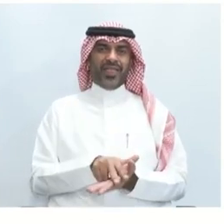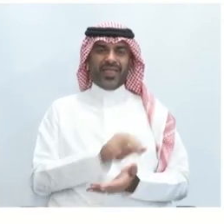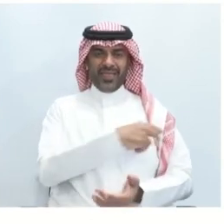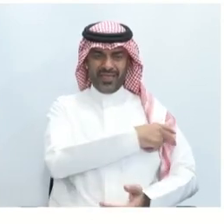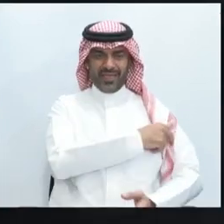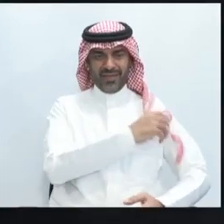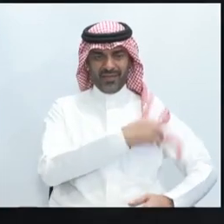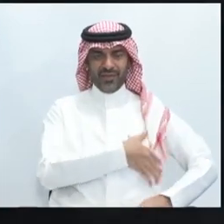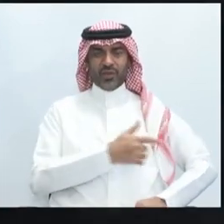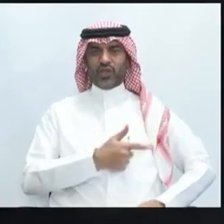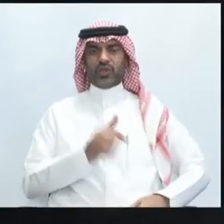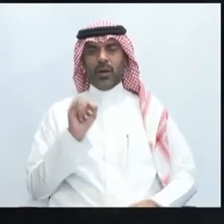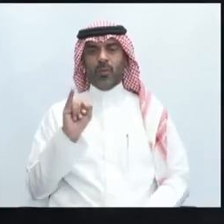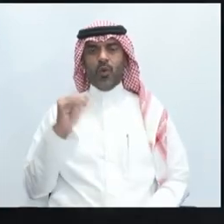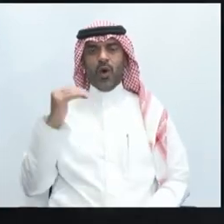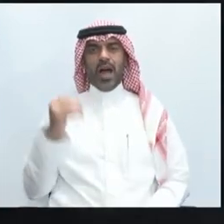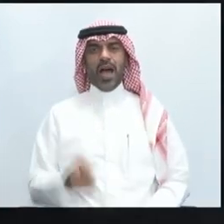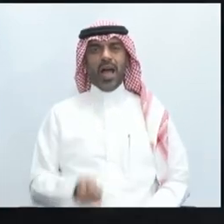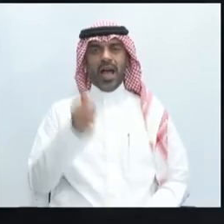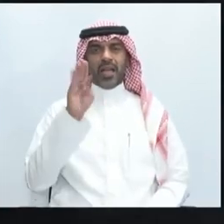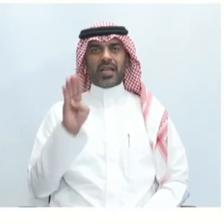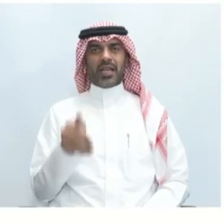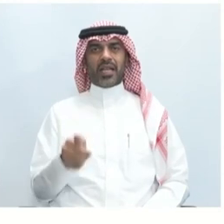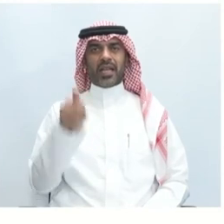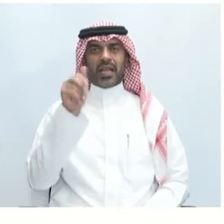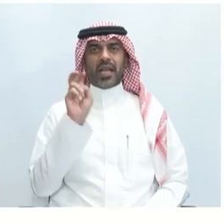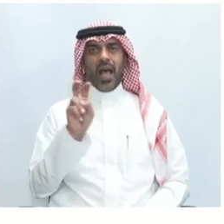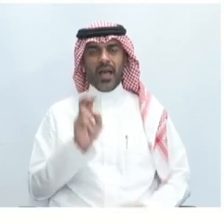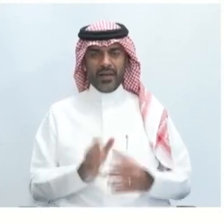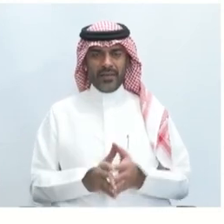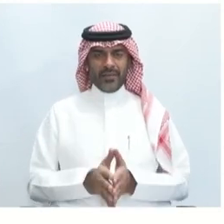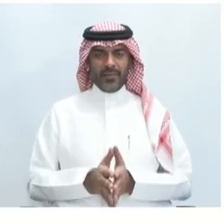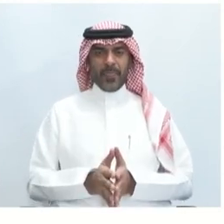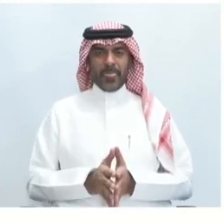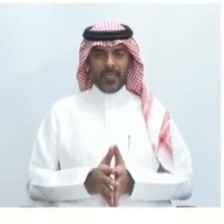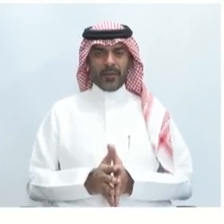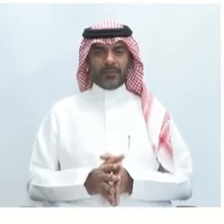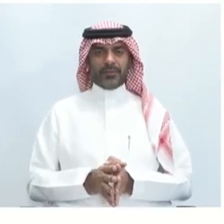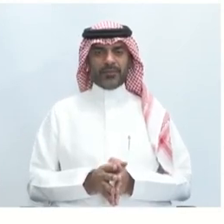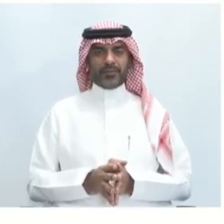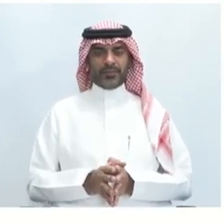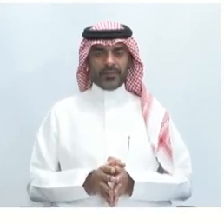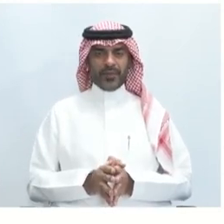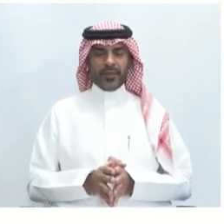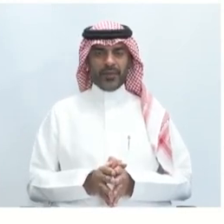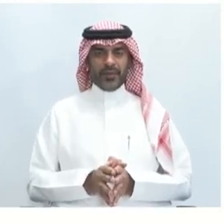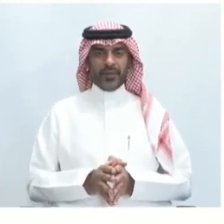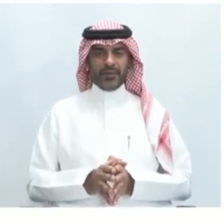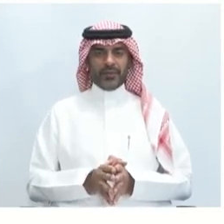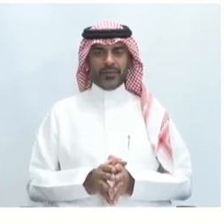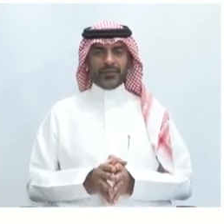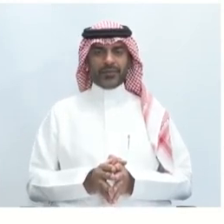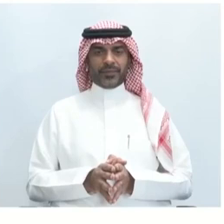سيتم فيها تنفيذ البرنامج من خلال الروبوت الافتراضي وهي تسمى بمنطقه المحاكاه